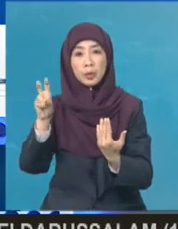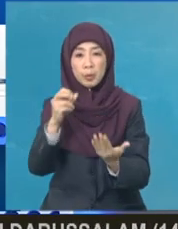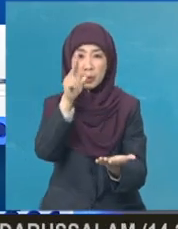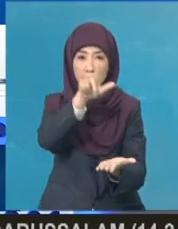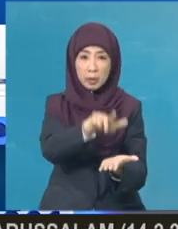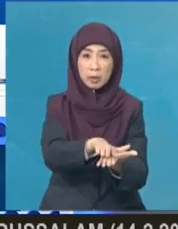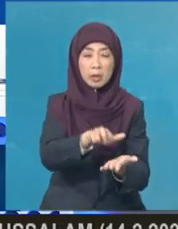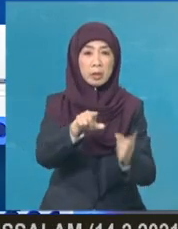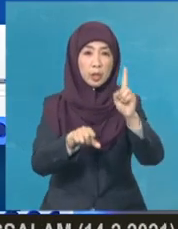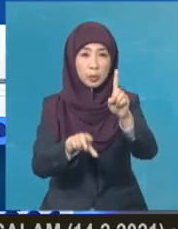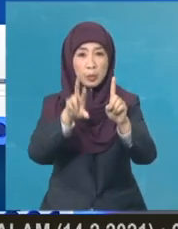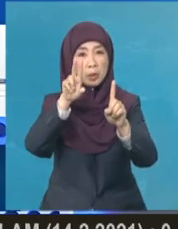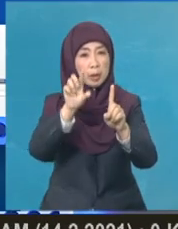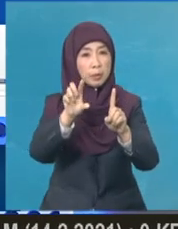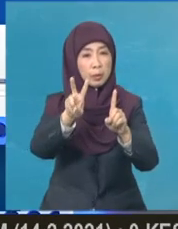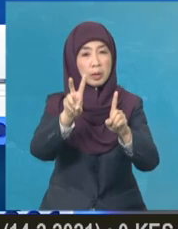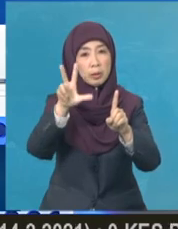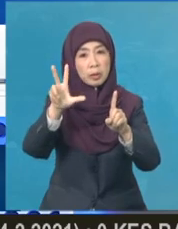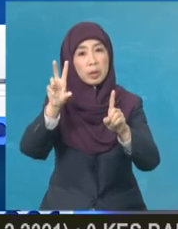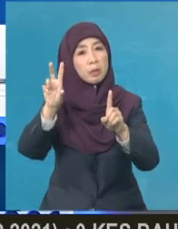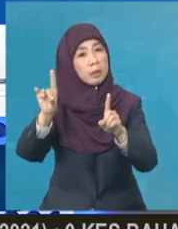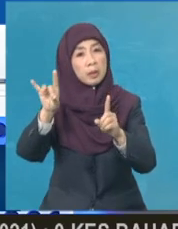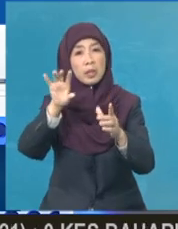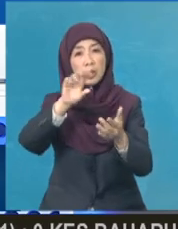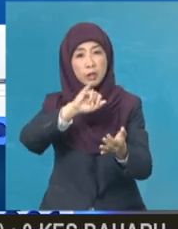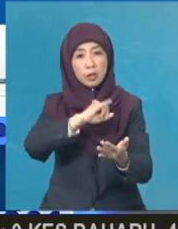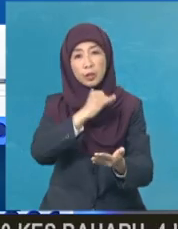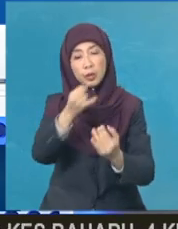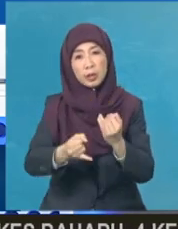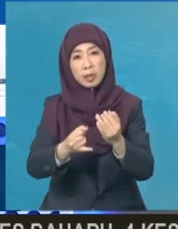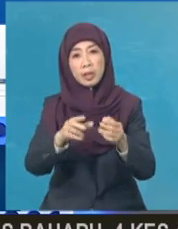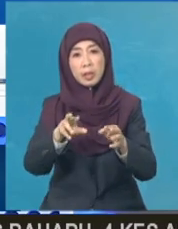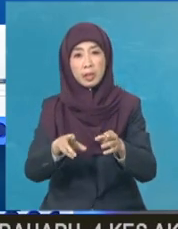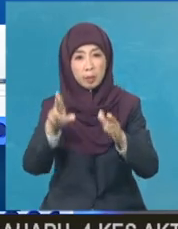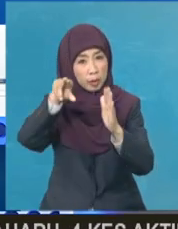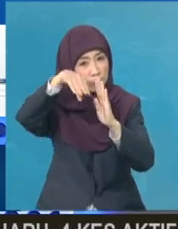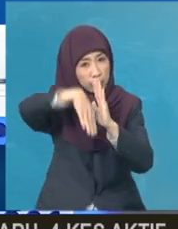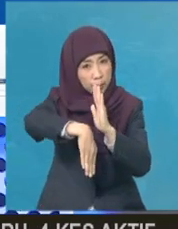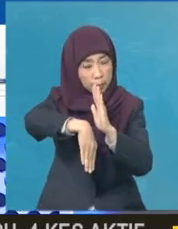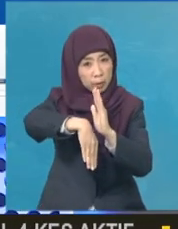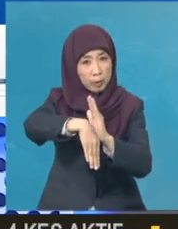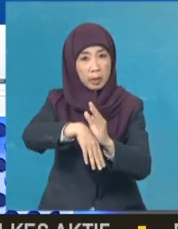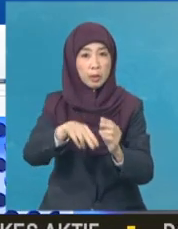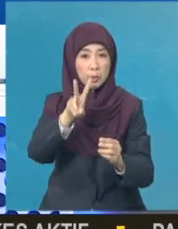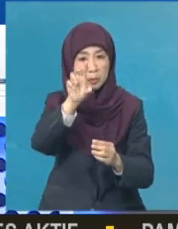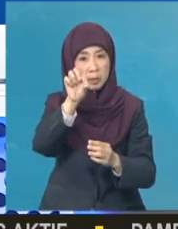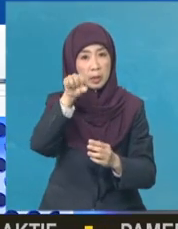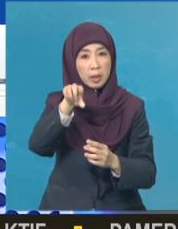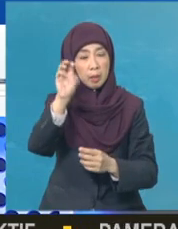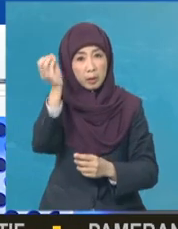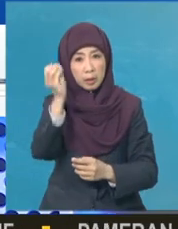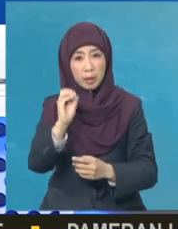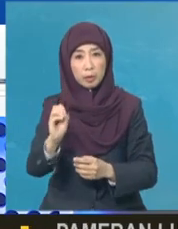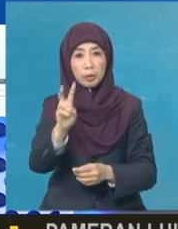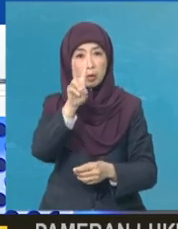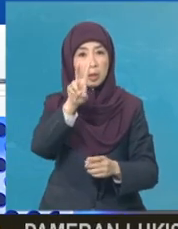sebanyak 1263 berpuluhan 4juta linggit yaitu penurunan sebanyak 3095 beratus